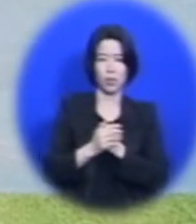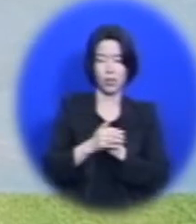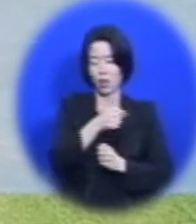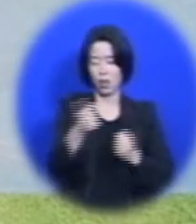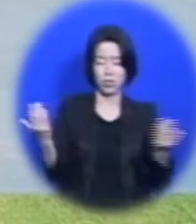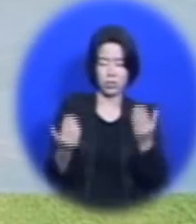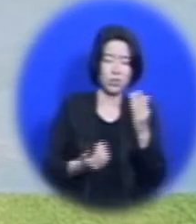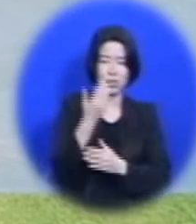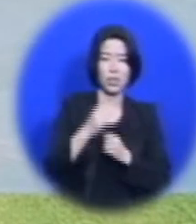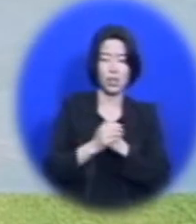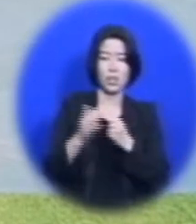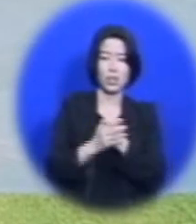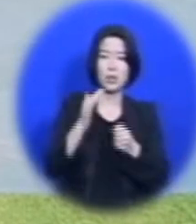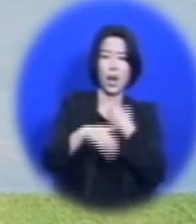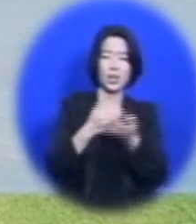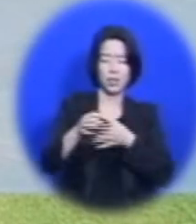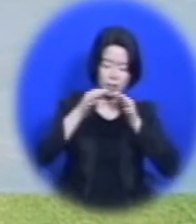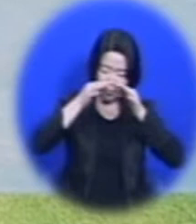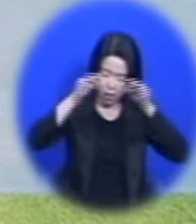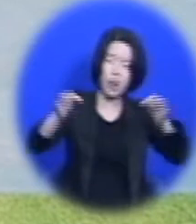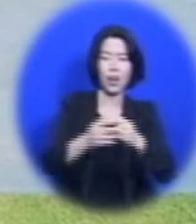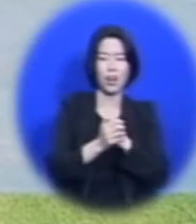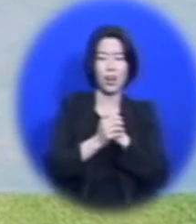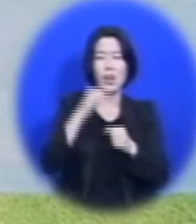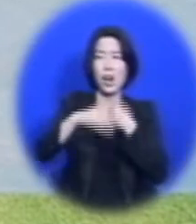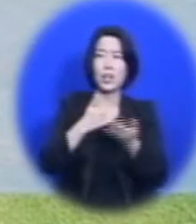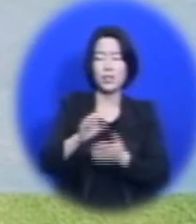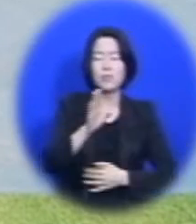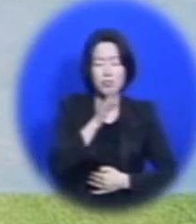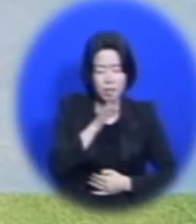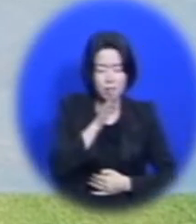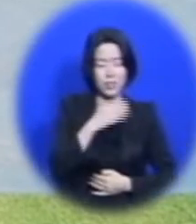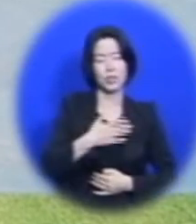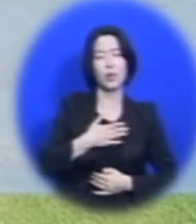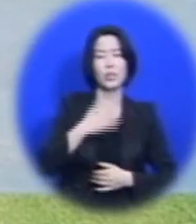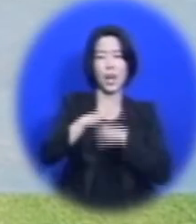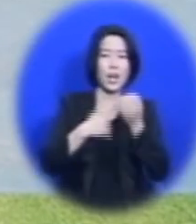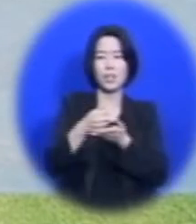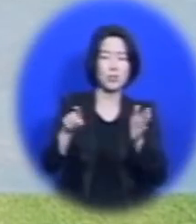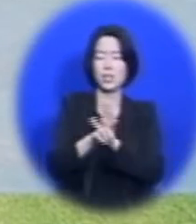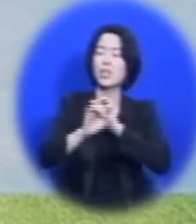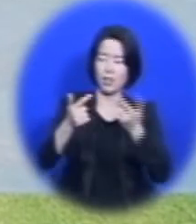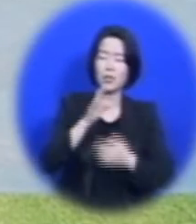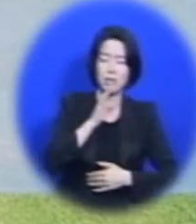났구나. 그래서 하나님께 부르짖었어요. 하나님, 맞아요. 저는 하나님을 믿지